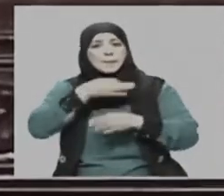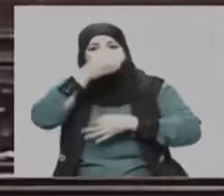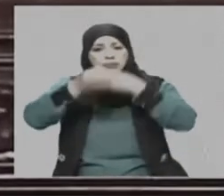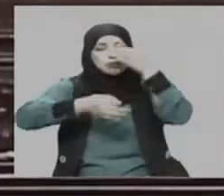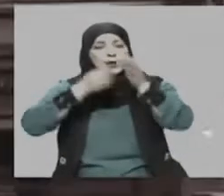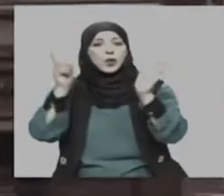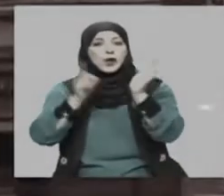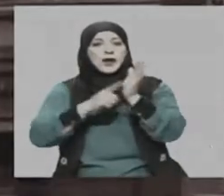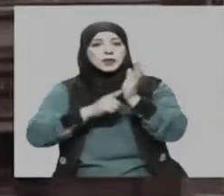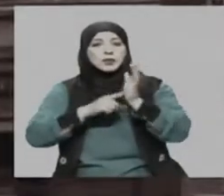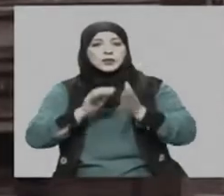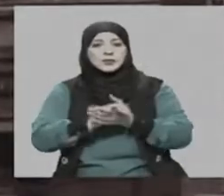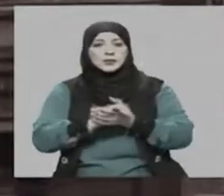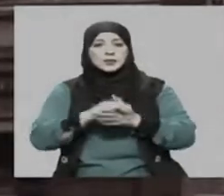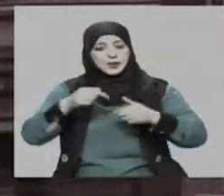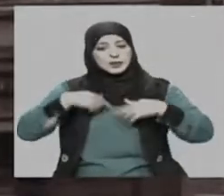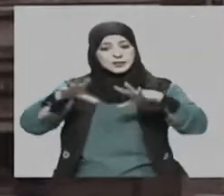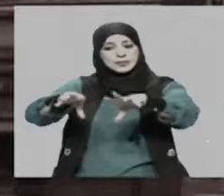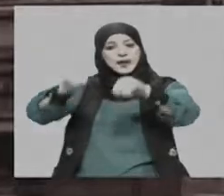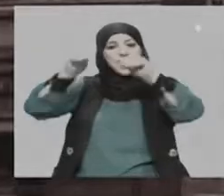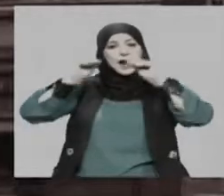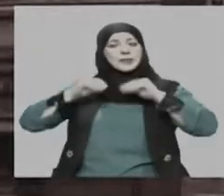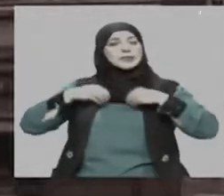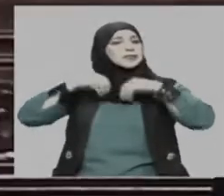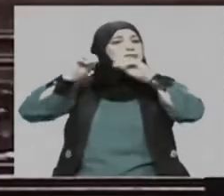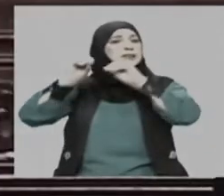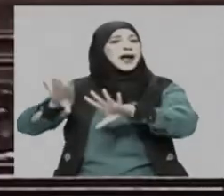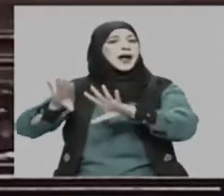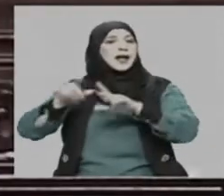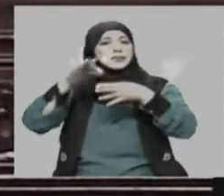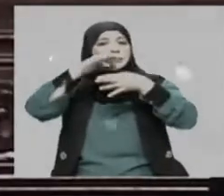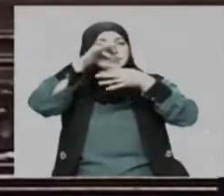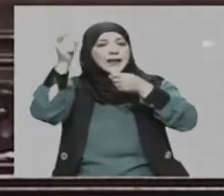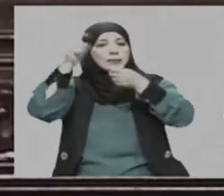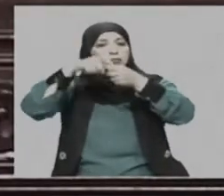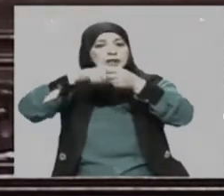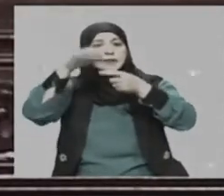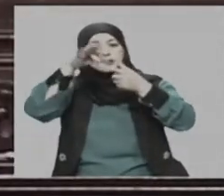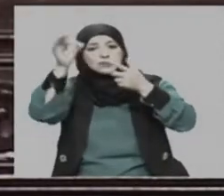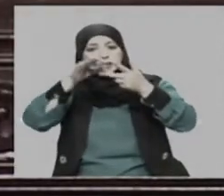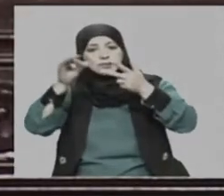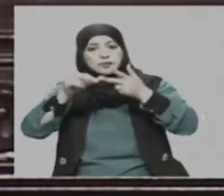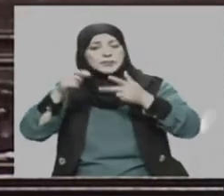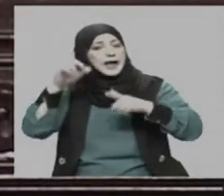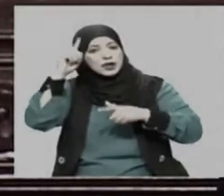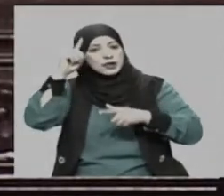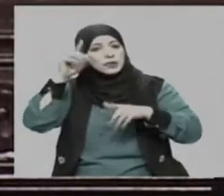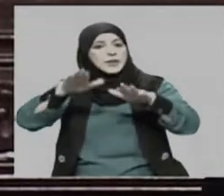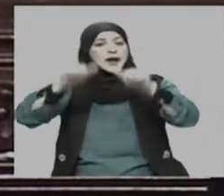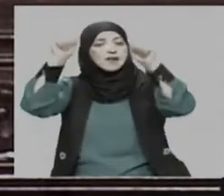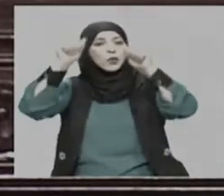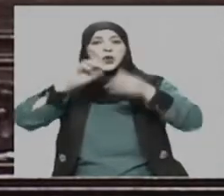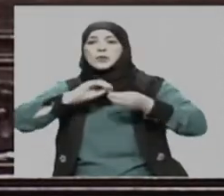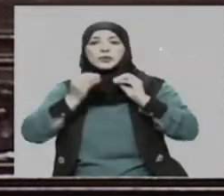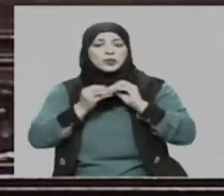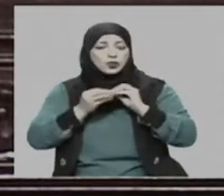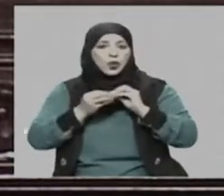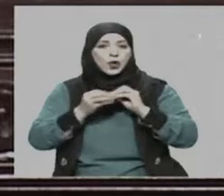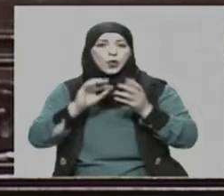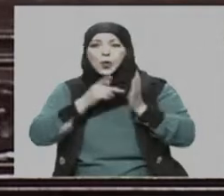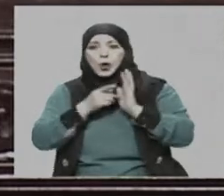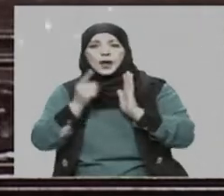صراحه باش نتخلى على المساهمات هذه اللي رفع كل الشبهات ورفع كل الملابسات.